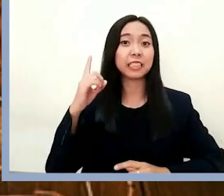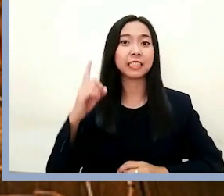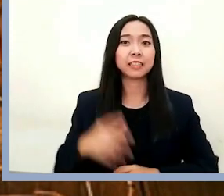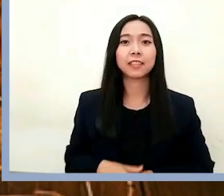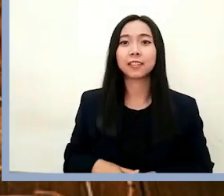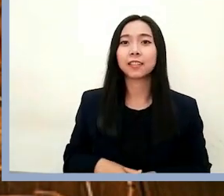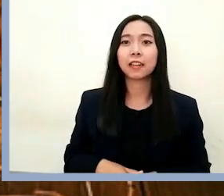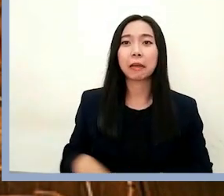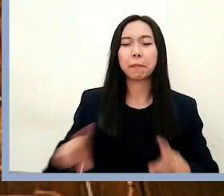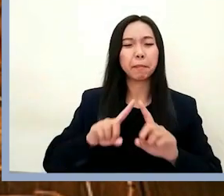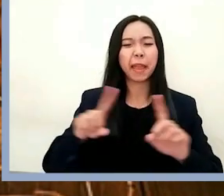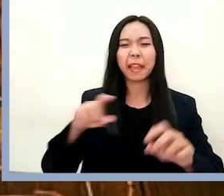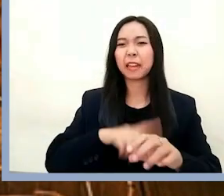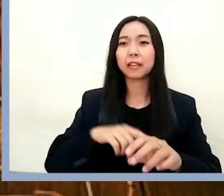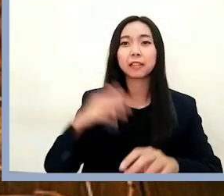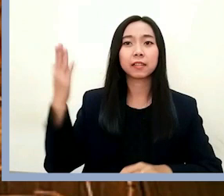yang disebut dengan istilah